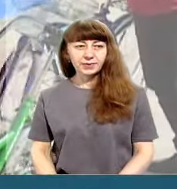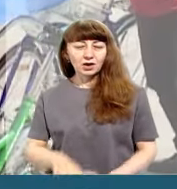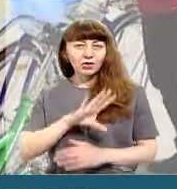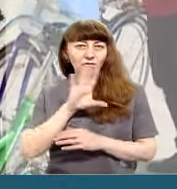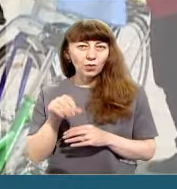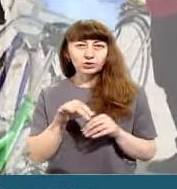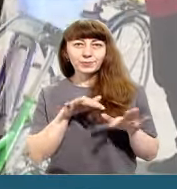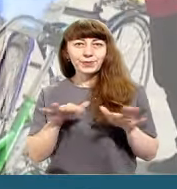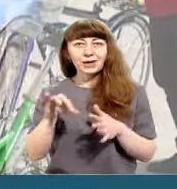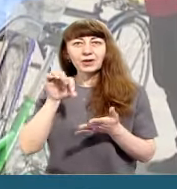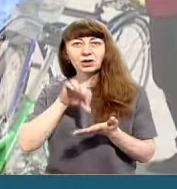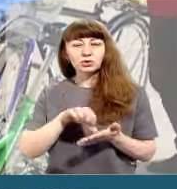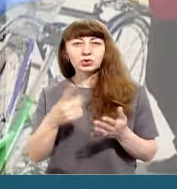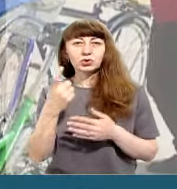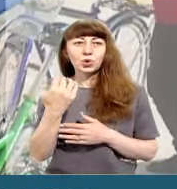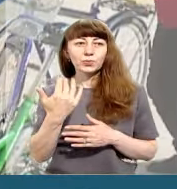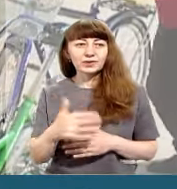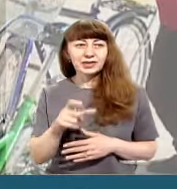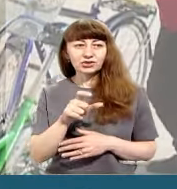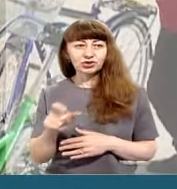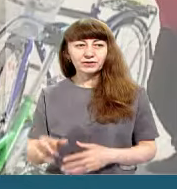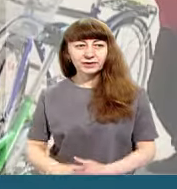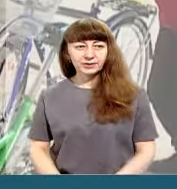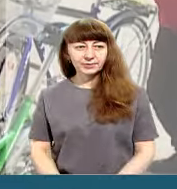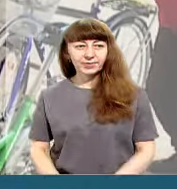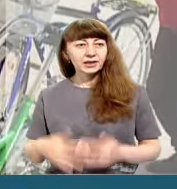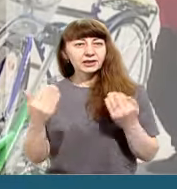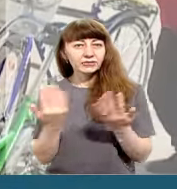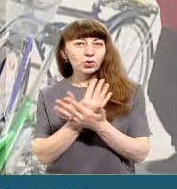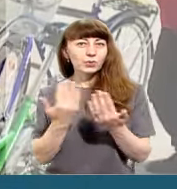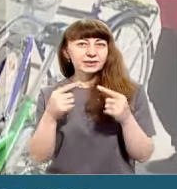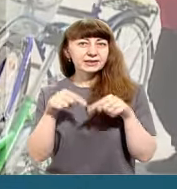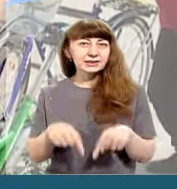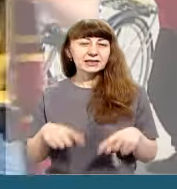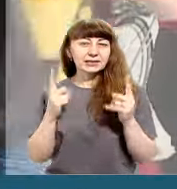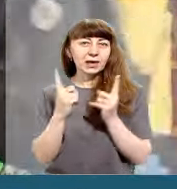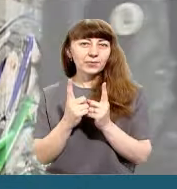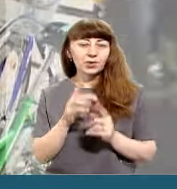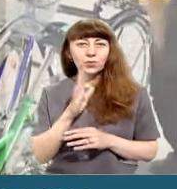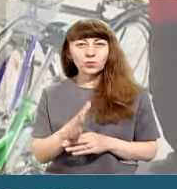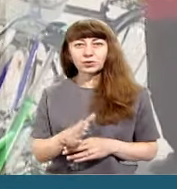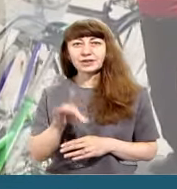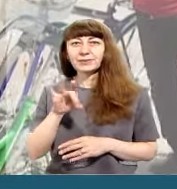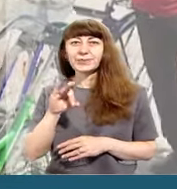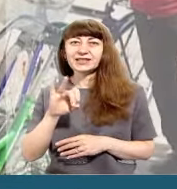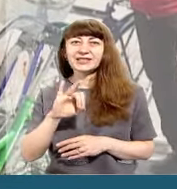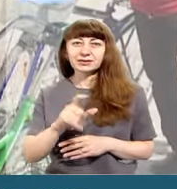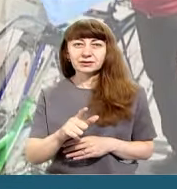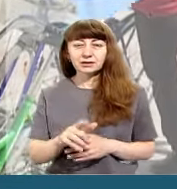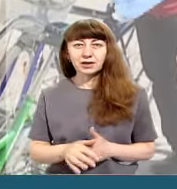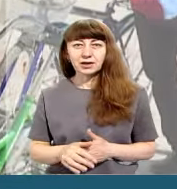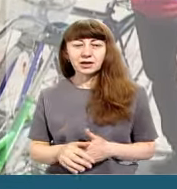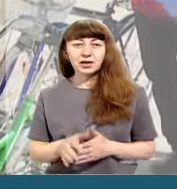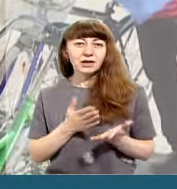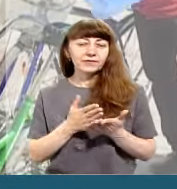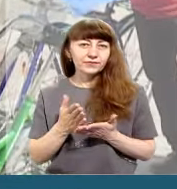общем, мероприятие принимает более 150 человек. Сегодня мы здесь собрались, будет небольшой митинг. Наши